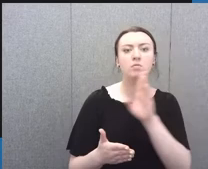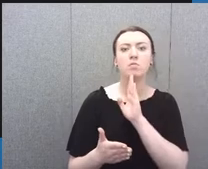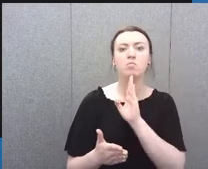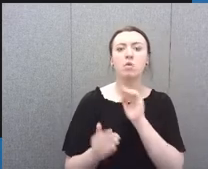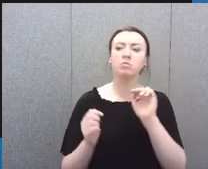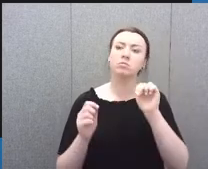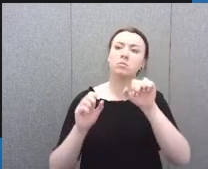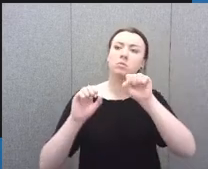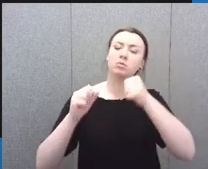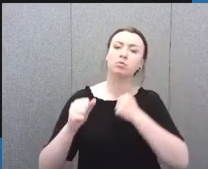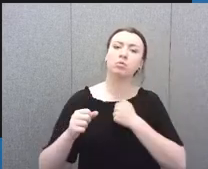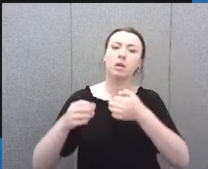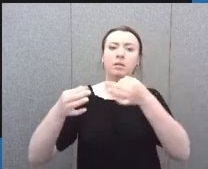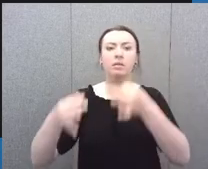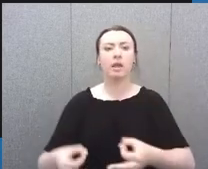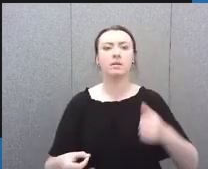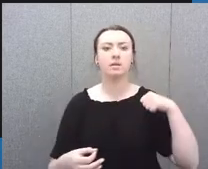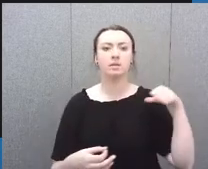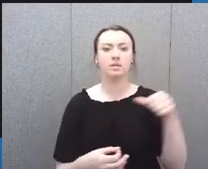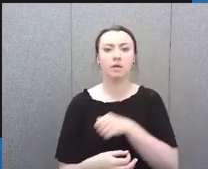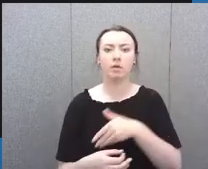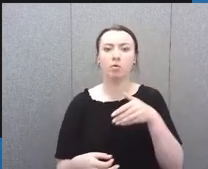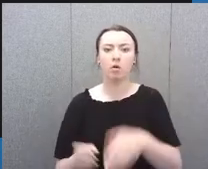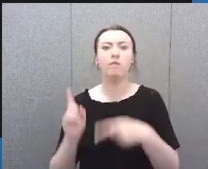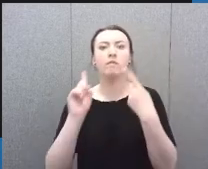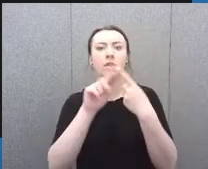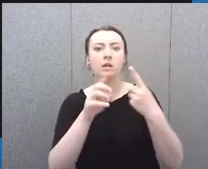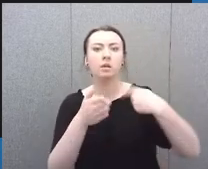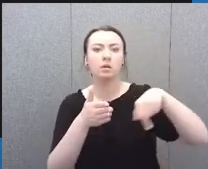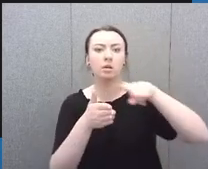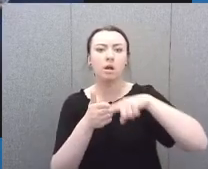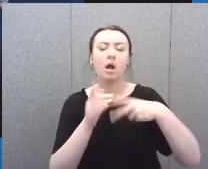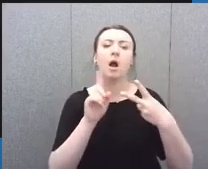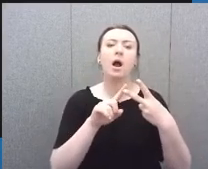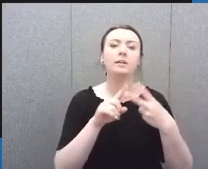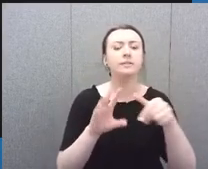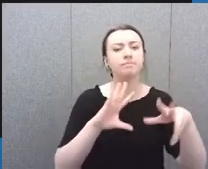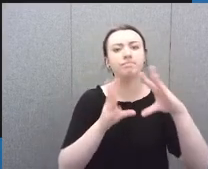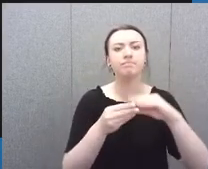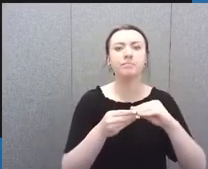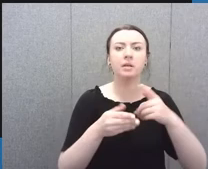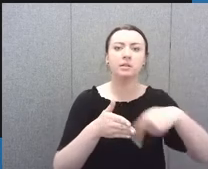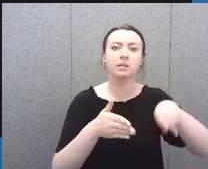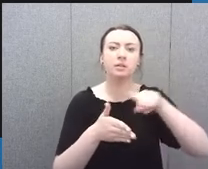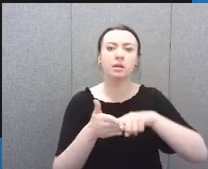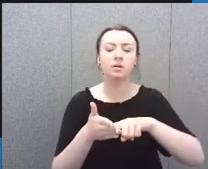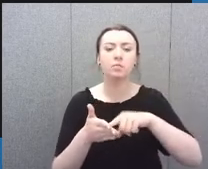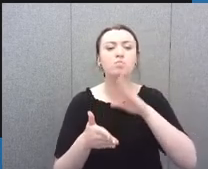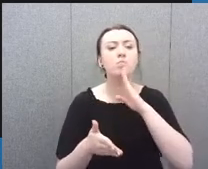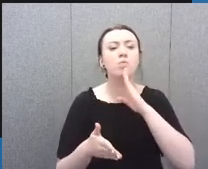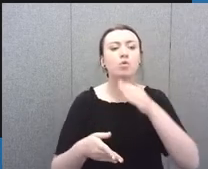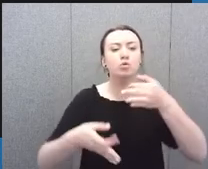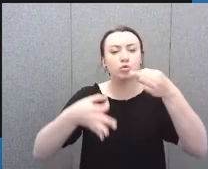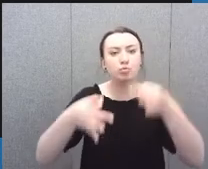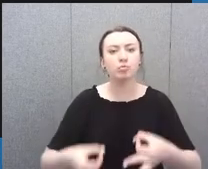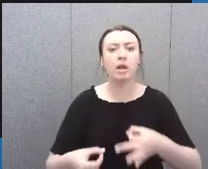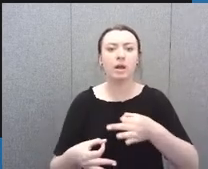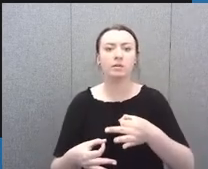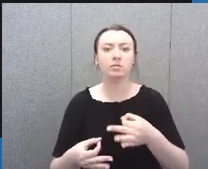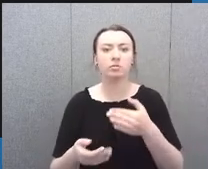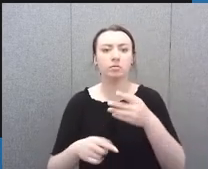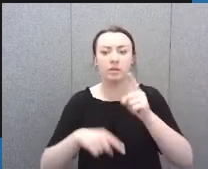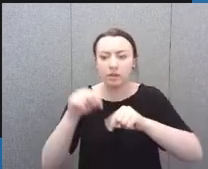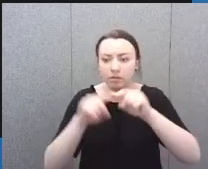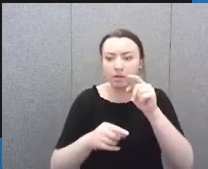мужчины призываются, а женщины могут делать это по волонтерскому принципу? Второй вопрос. Женщины